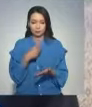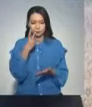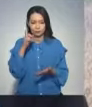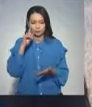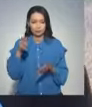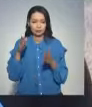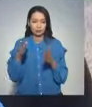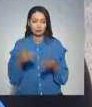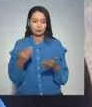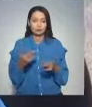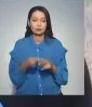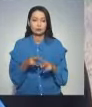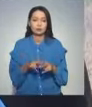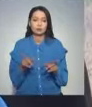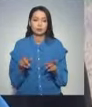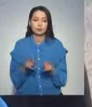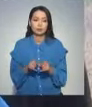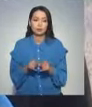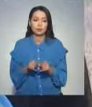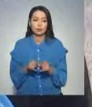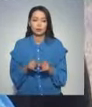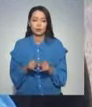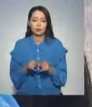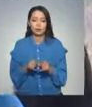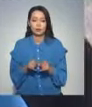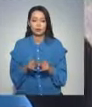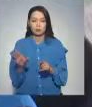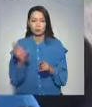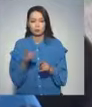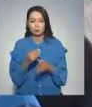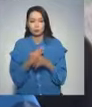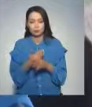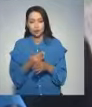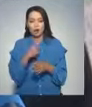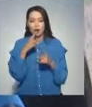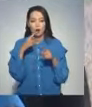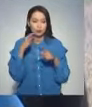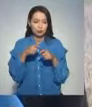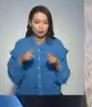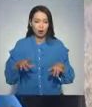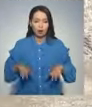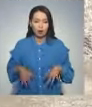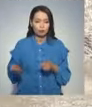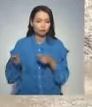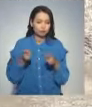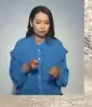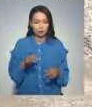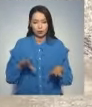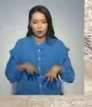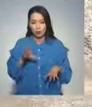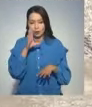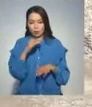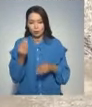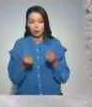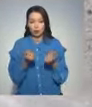Тірідей мына қорықтан алып шығып аяғында қақпан босасып аузын байлап ауылға тірідей алып келді ғой. Қалдан Ақсақал